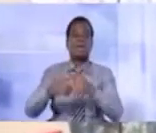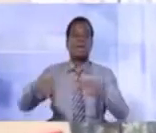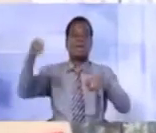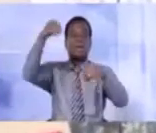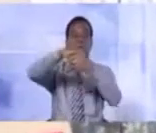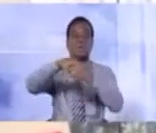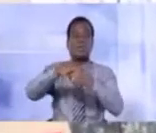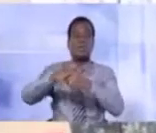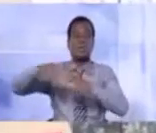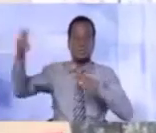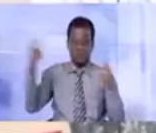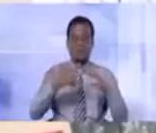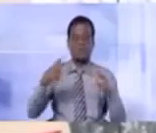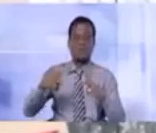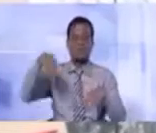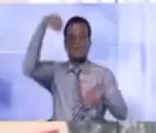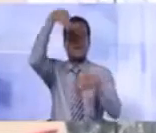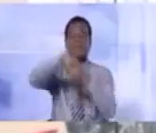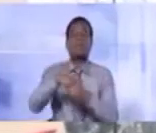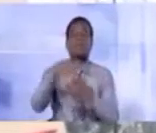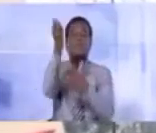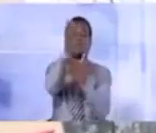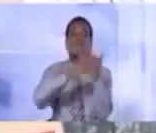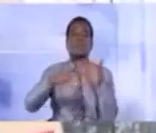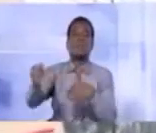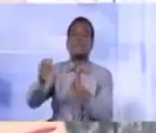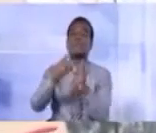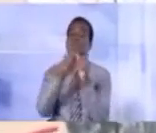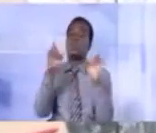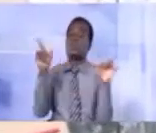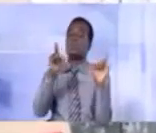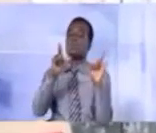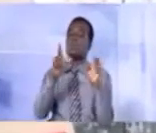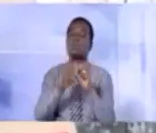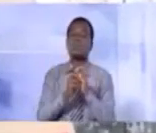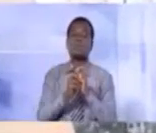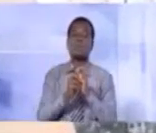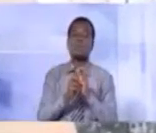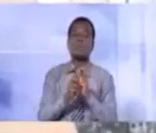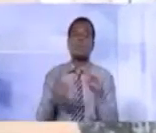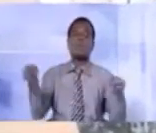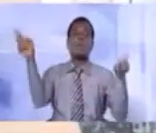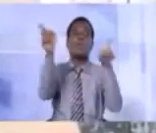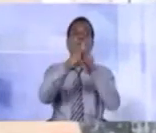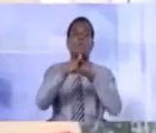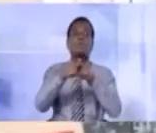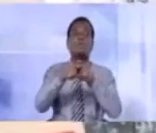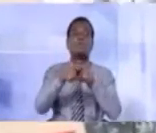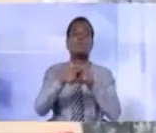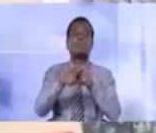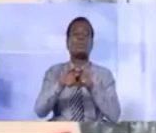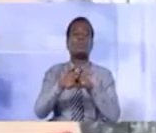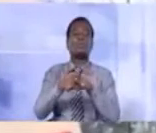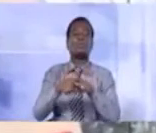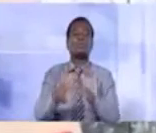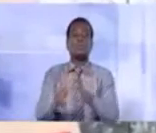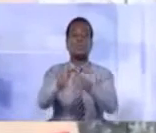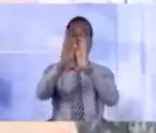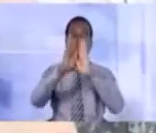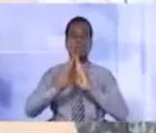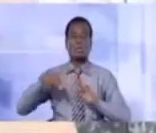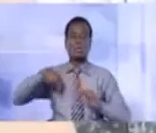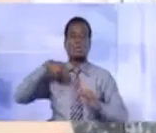violence dans une certaine proportion aussi sollicitons non